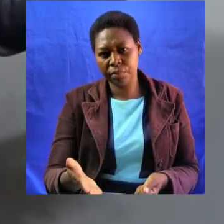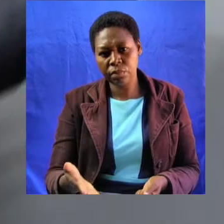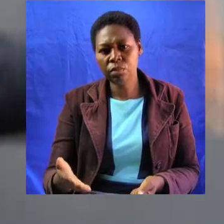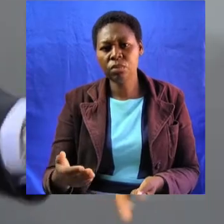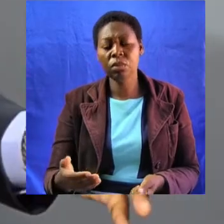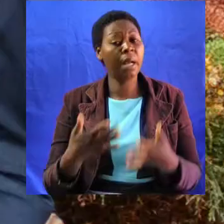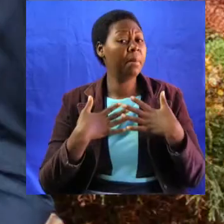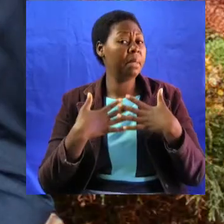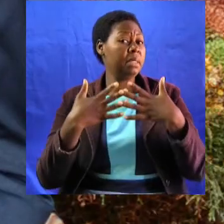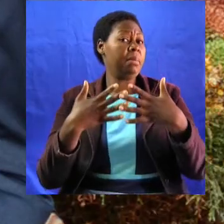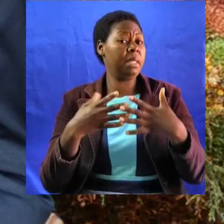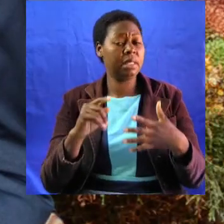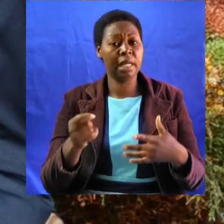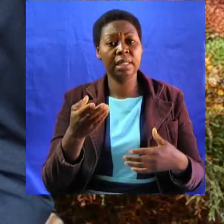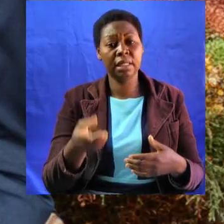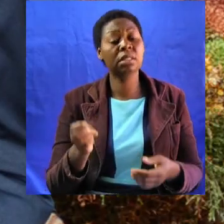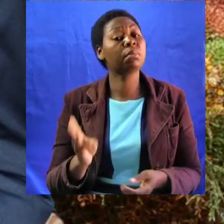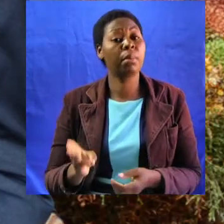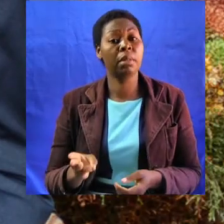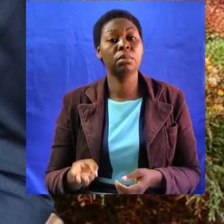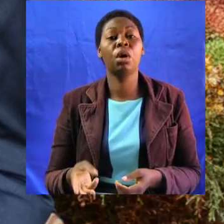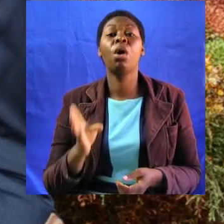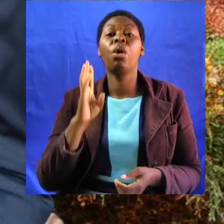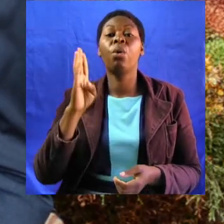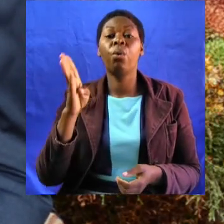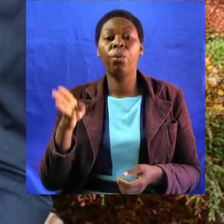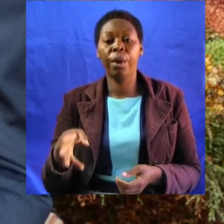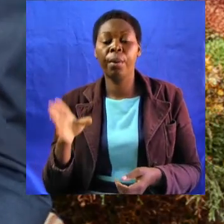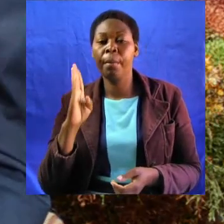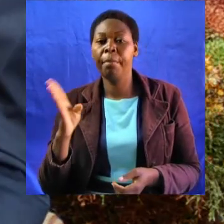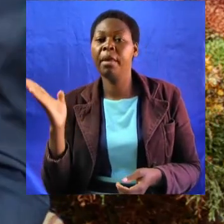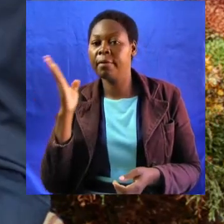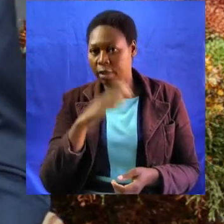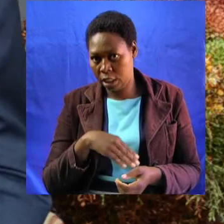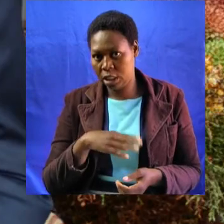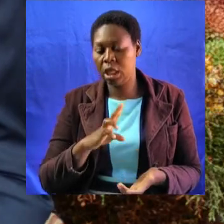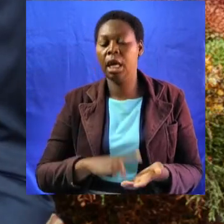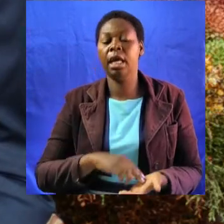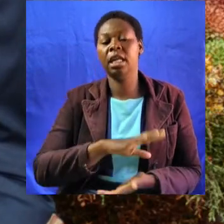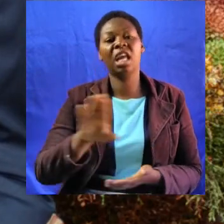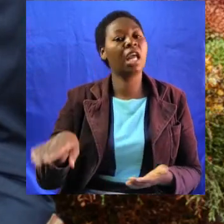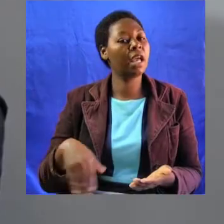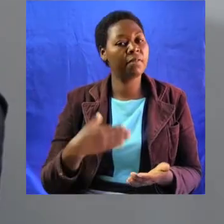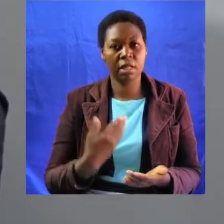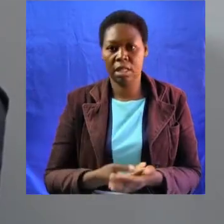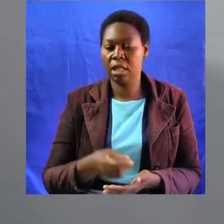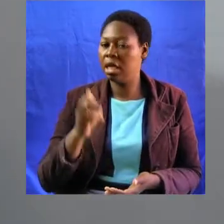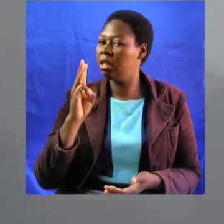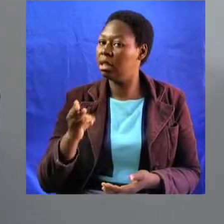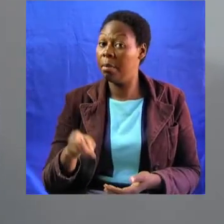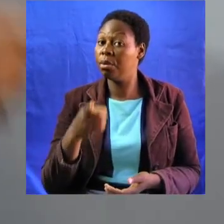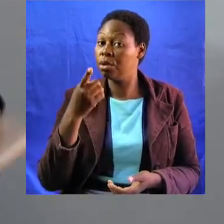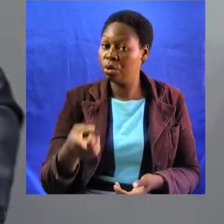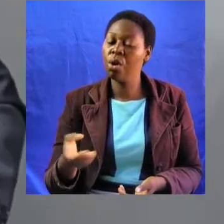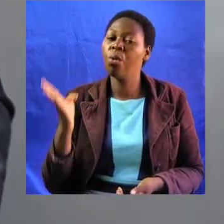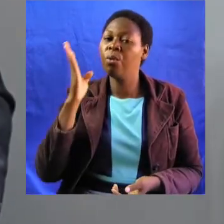ziguru risingapfuurike. Pachasara paalevo. Kura kuti zvinetswa zvichabviswa. Zvichabviswa. Zvikanzi iwe